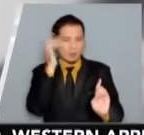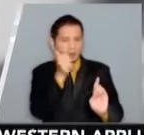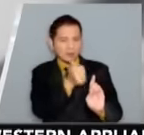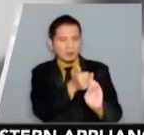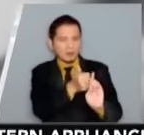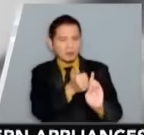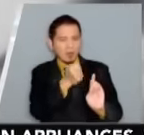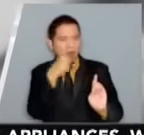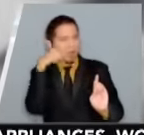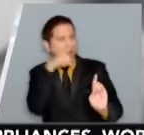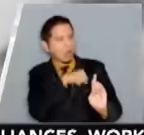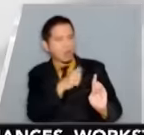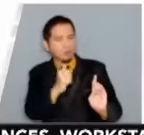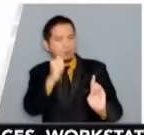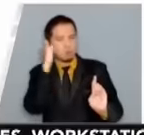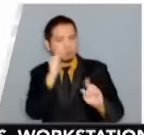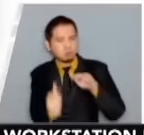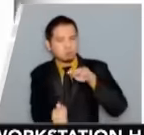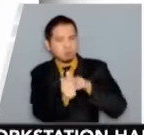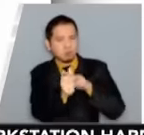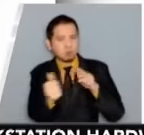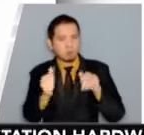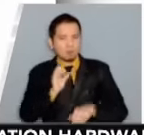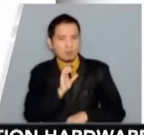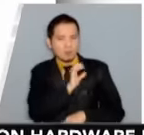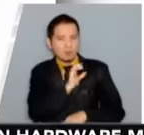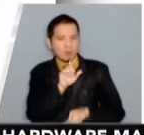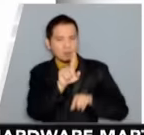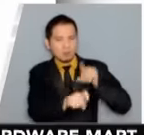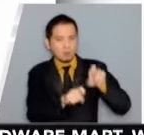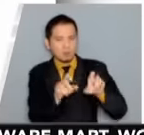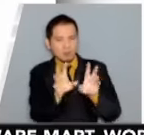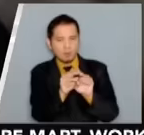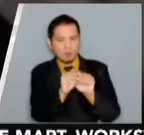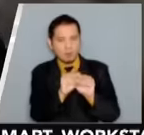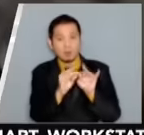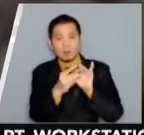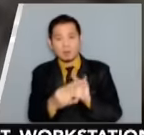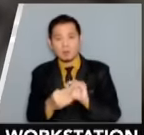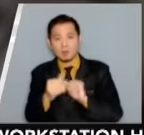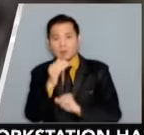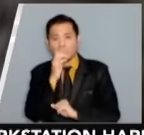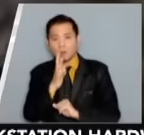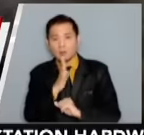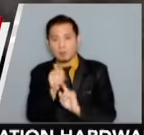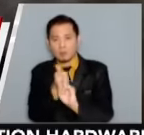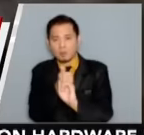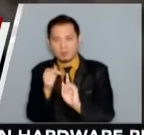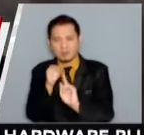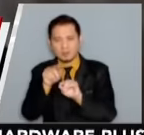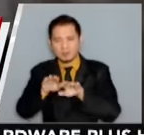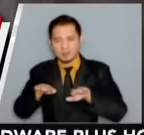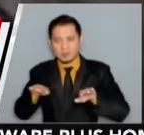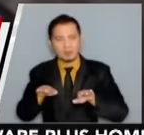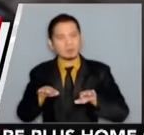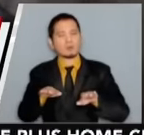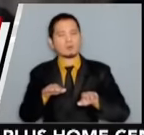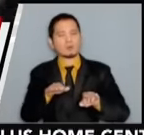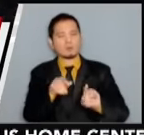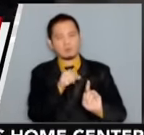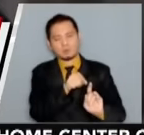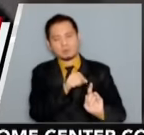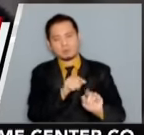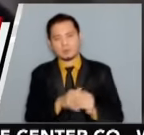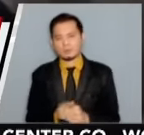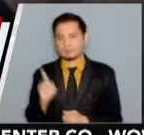Senate Committee on Women and Children sa mga umano'y pang-aabuso ng pastor. Walang karapatan si Quiboloy yurakan ang dignidad